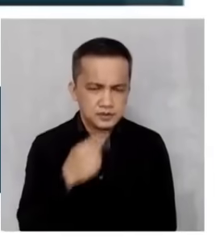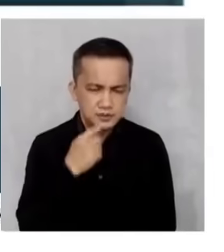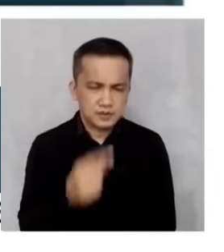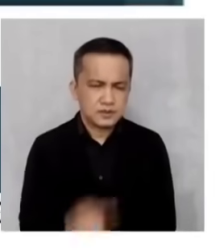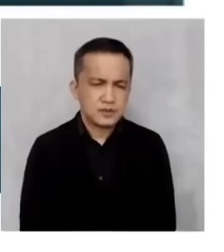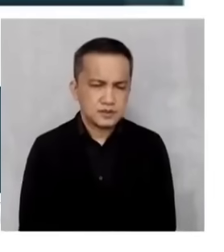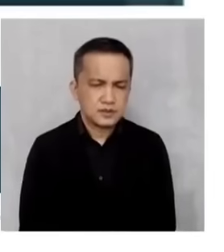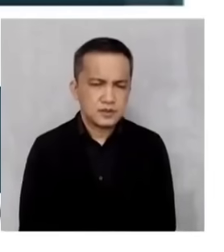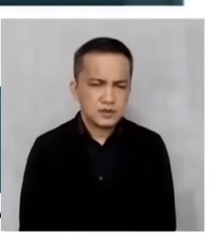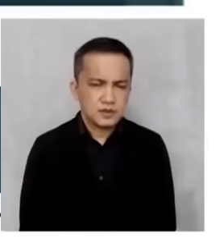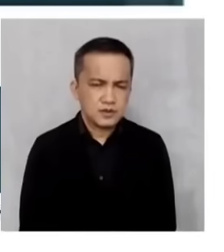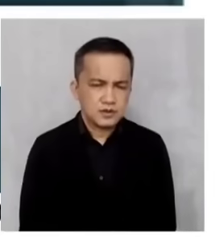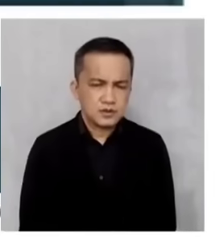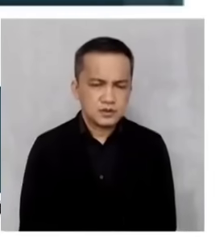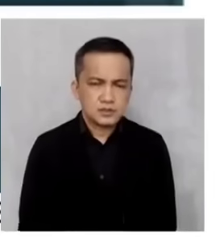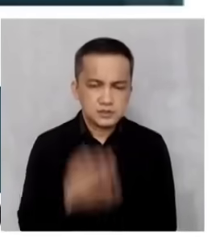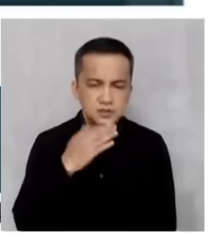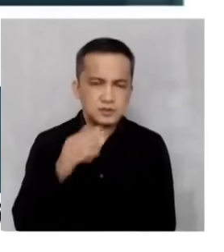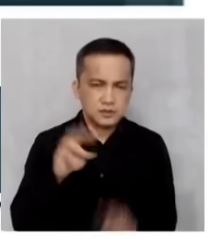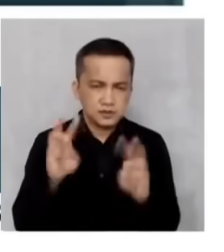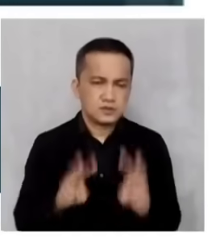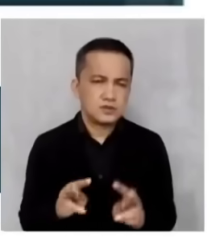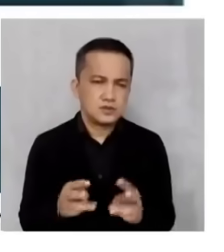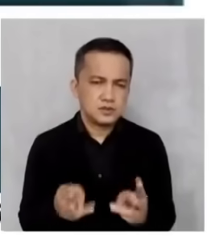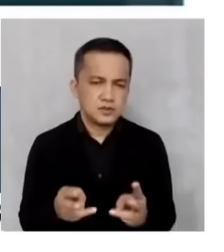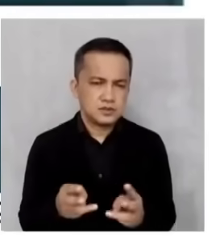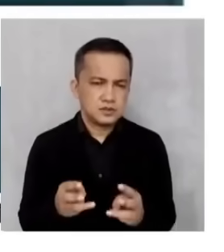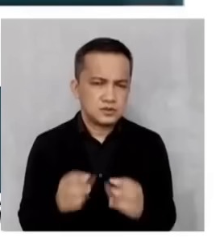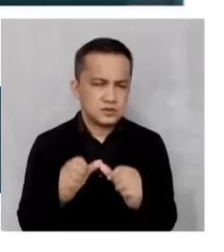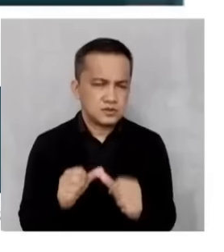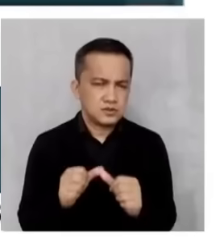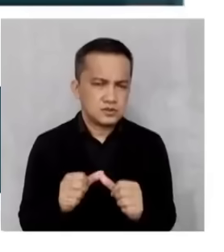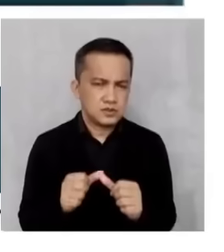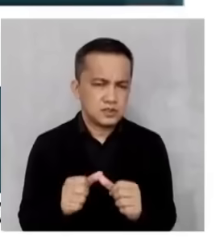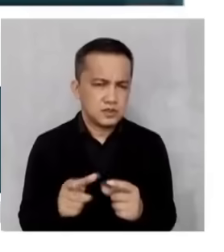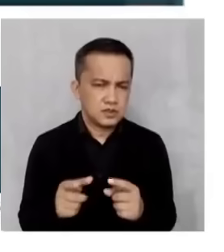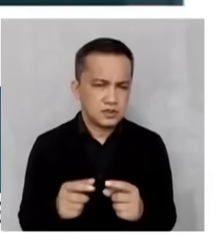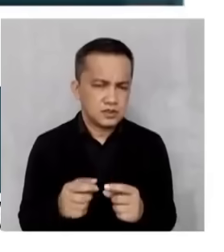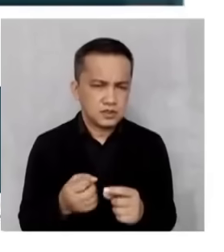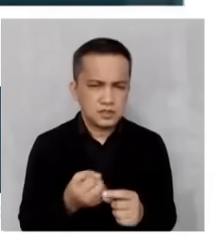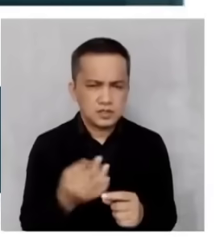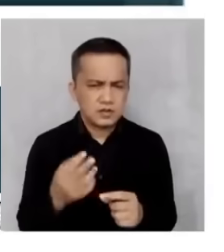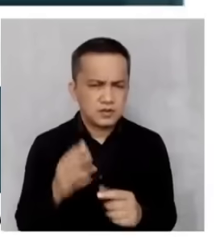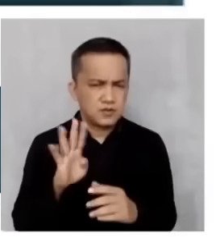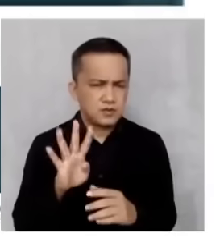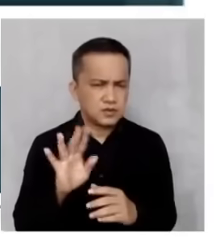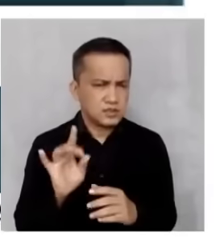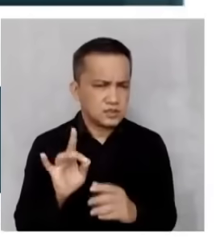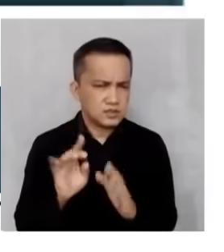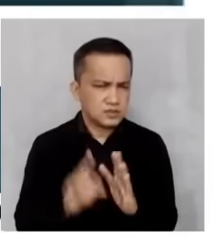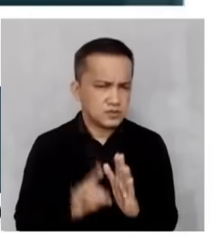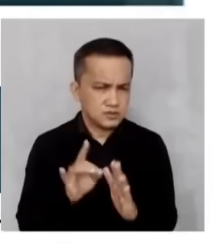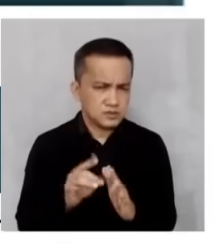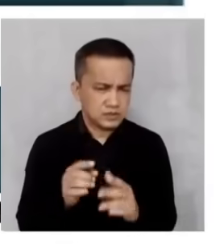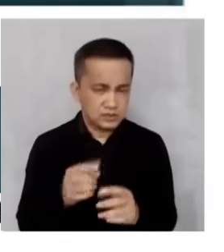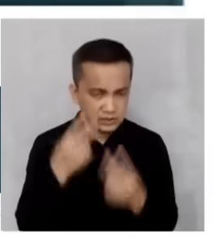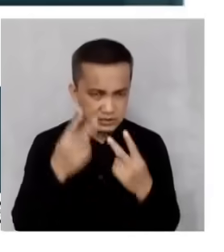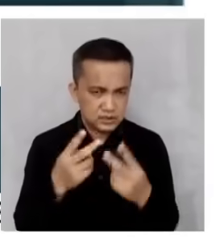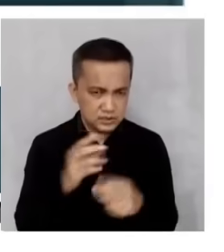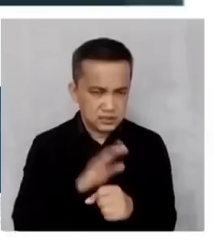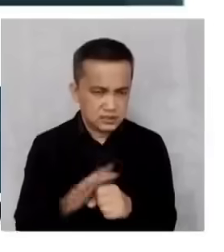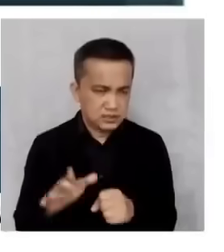itong sama ng panahon, it's just gonna last for the next 48 hours. Tingin niyo ba sapat yun na panahon